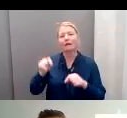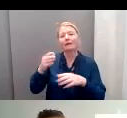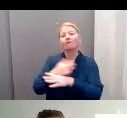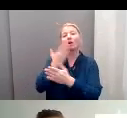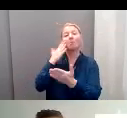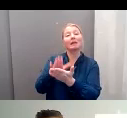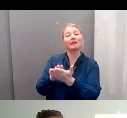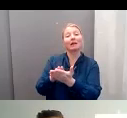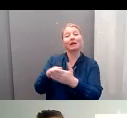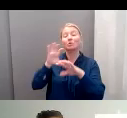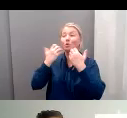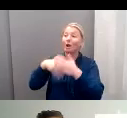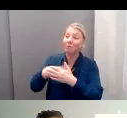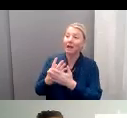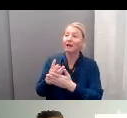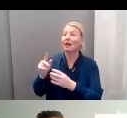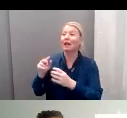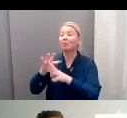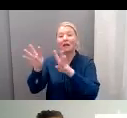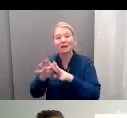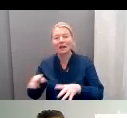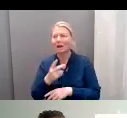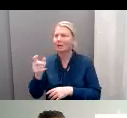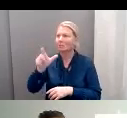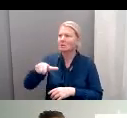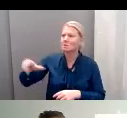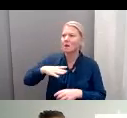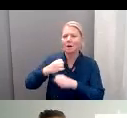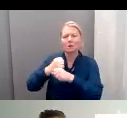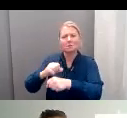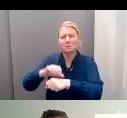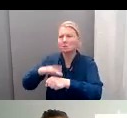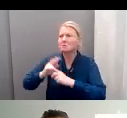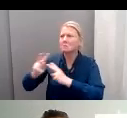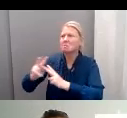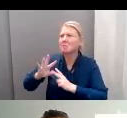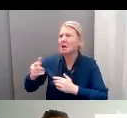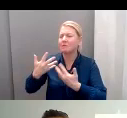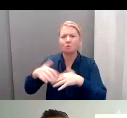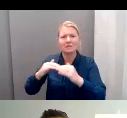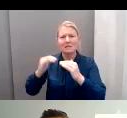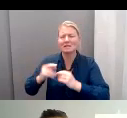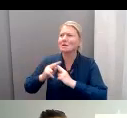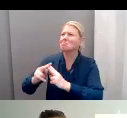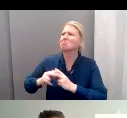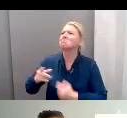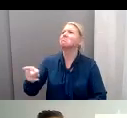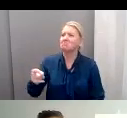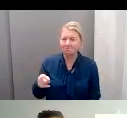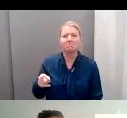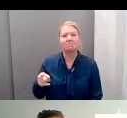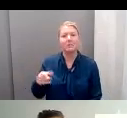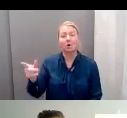sociala medier, andra personer med funktionsnedsättning eller kronisk sjukdom som pratar öppet om sexualitet i